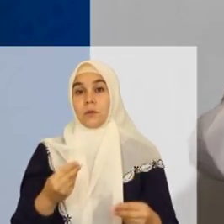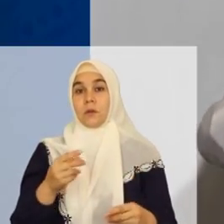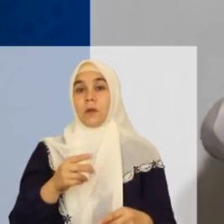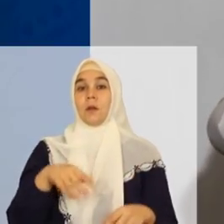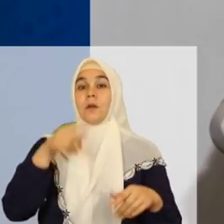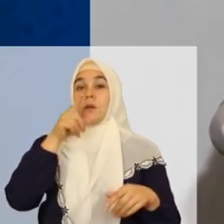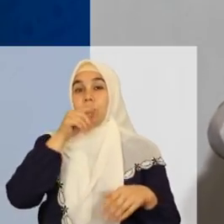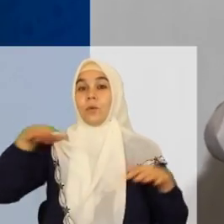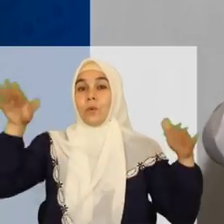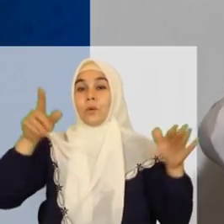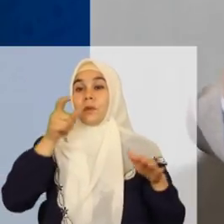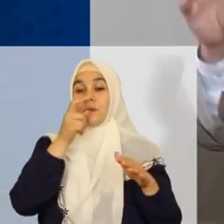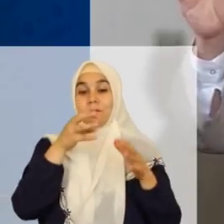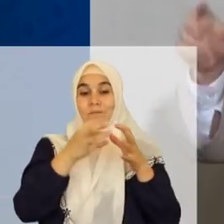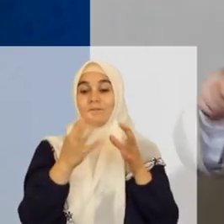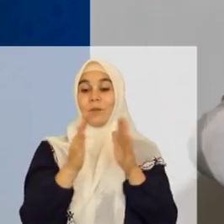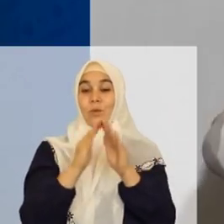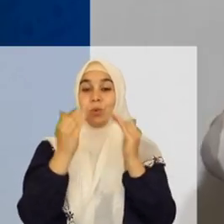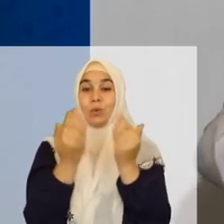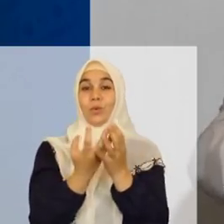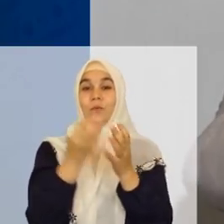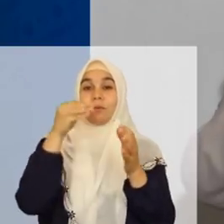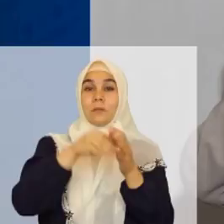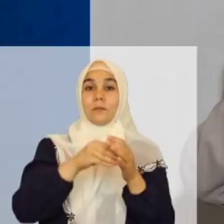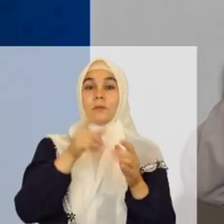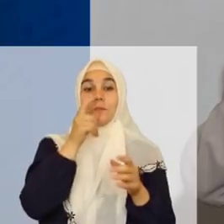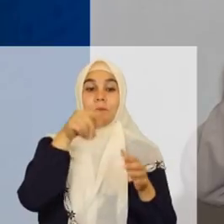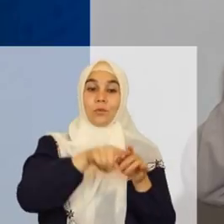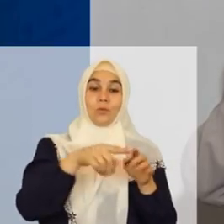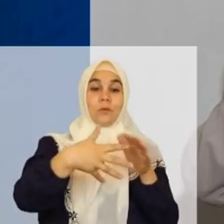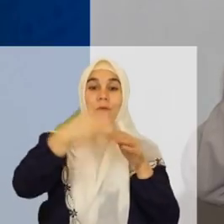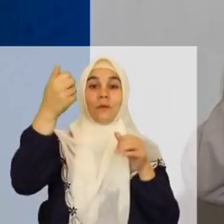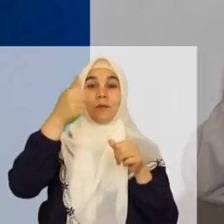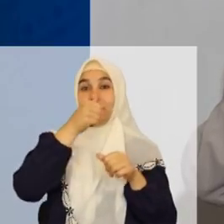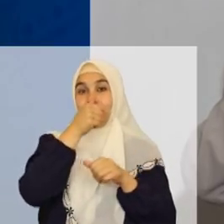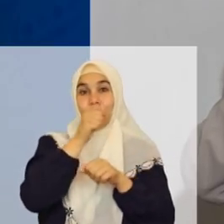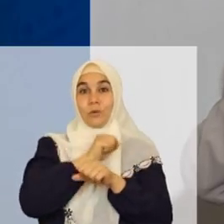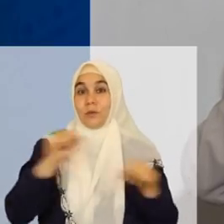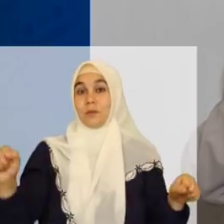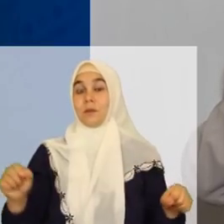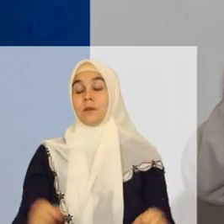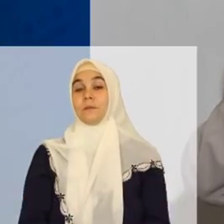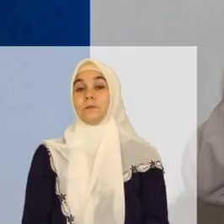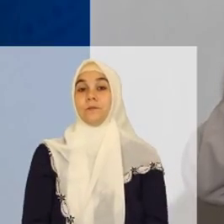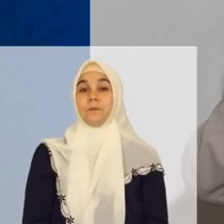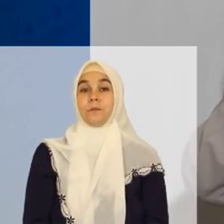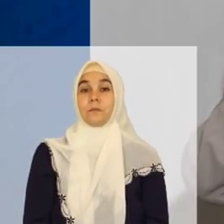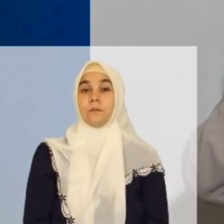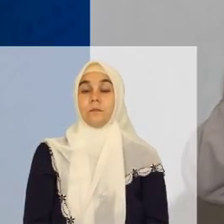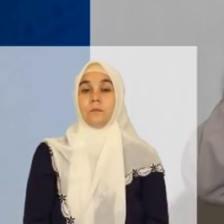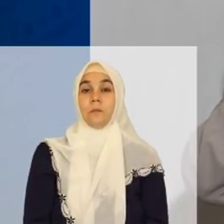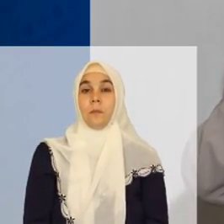Bir qush uyasiga tuxumni qo'yib qo'yib o'zi uchib ketibdi, tuxum turibdi, ola olmaydi hozir. Mumkin emas.